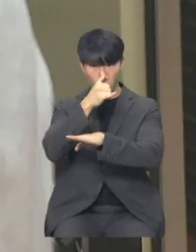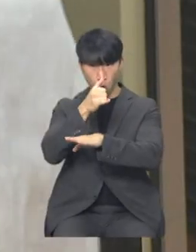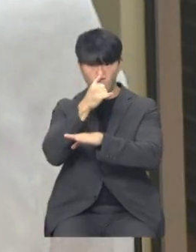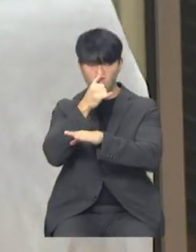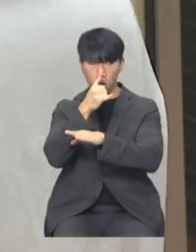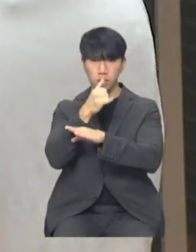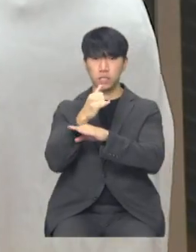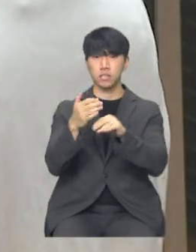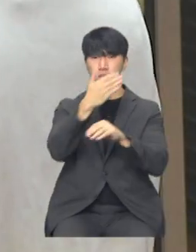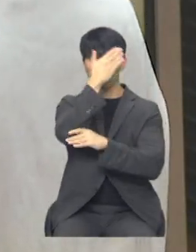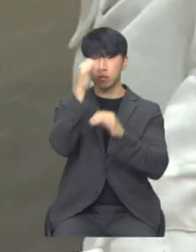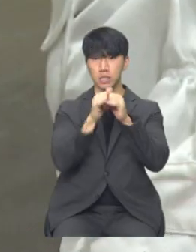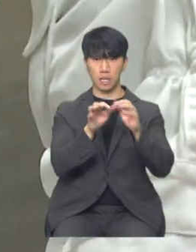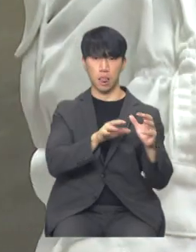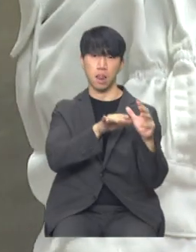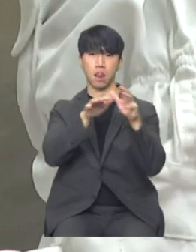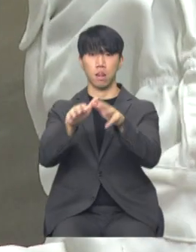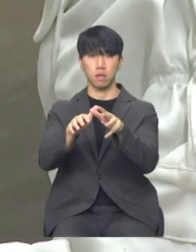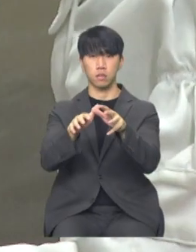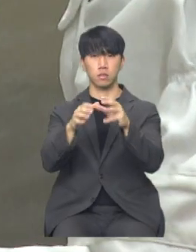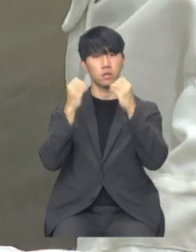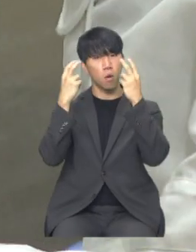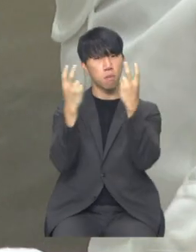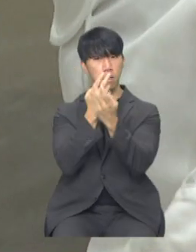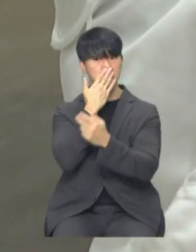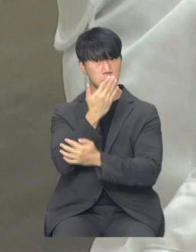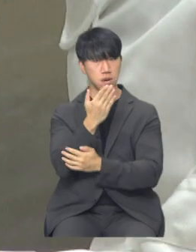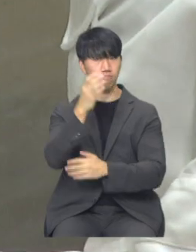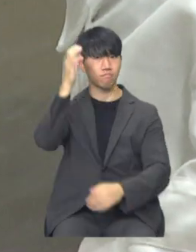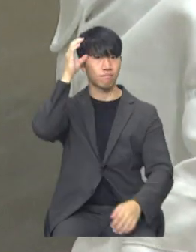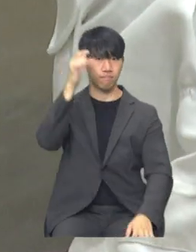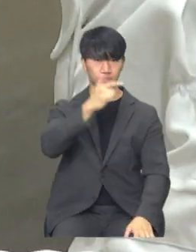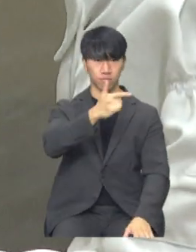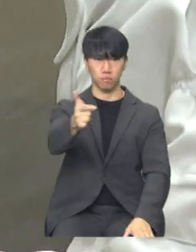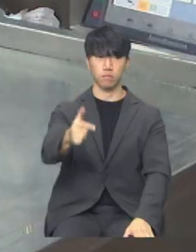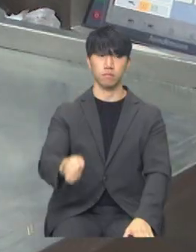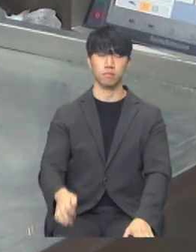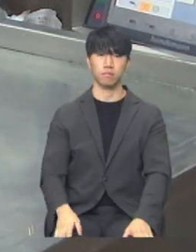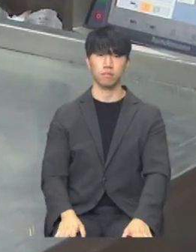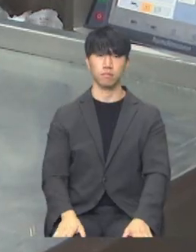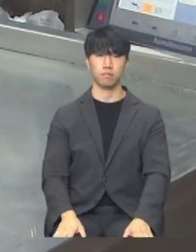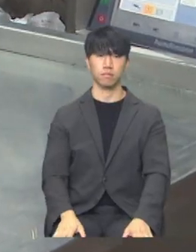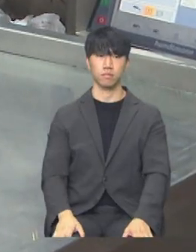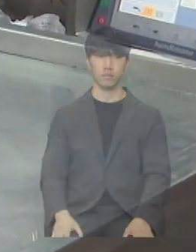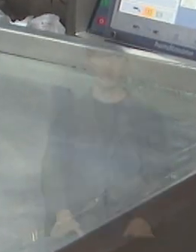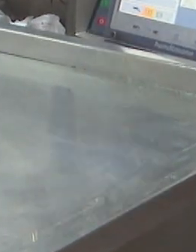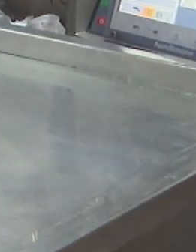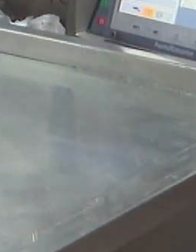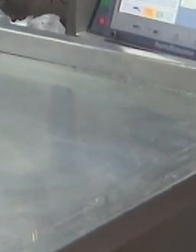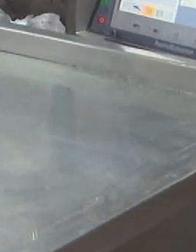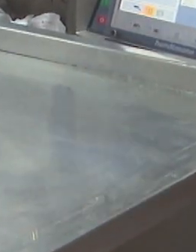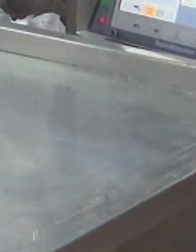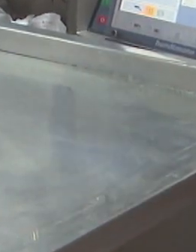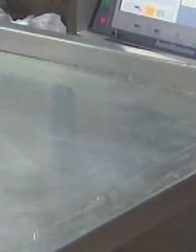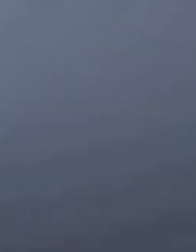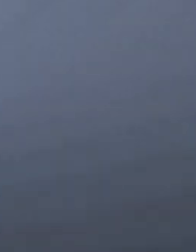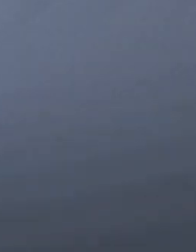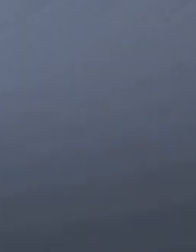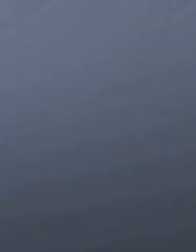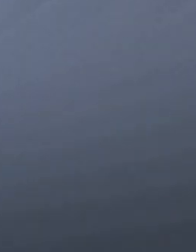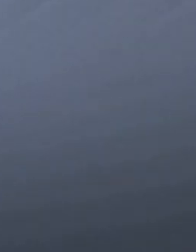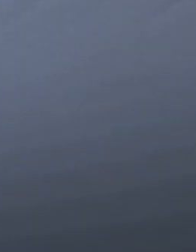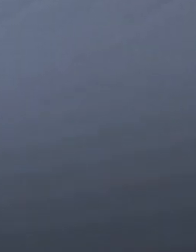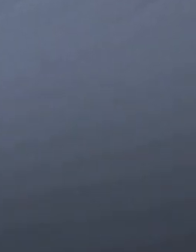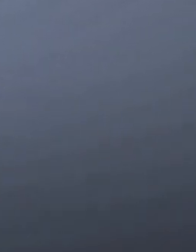새로운 대안이 될 수 있을지 기대가 모아집니다. HCN 뉴스 오승훈입니다.